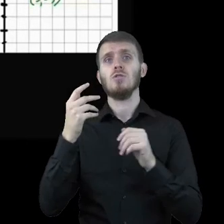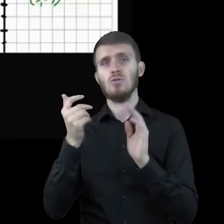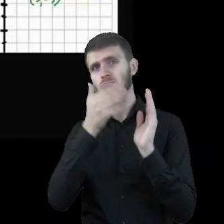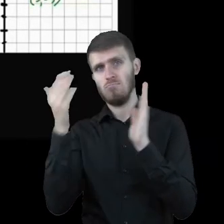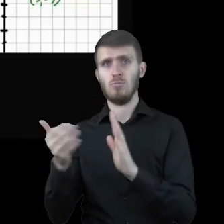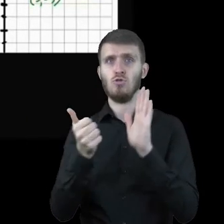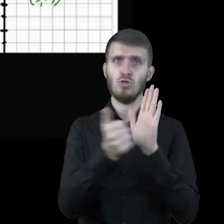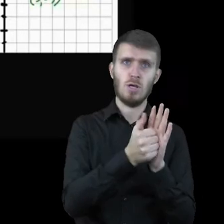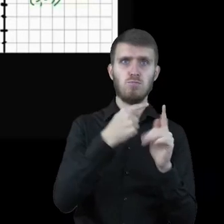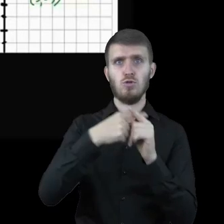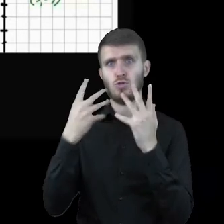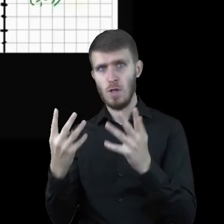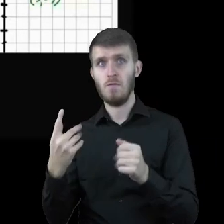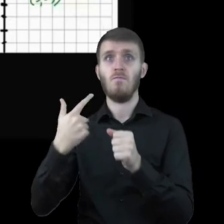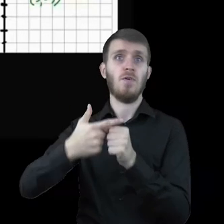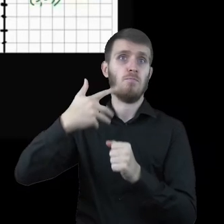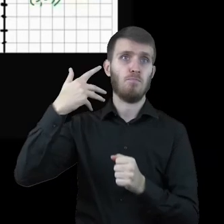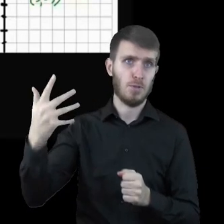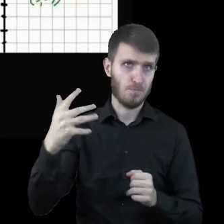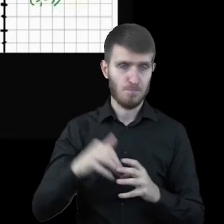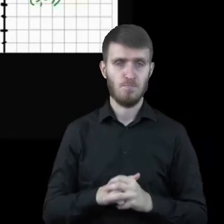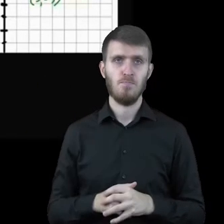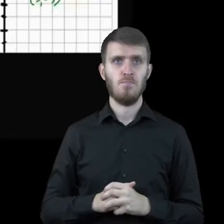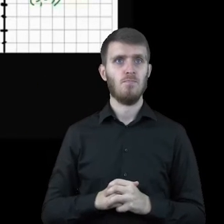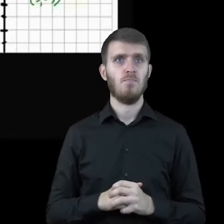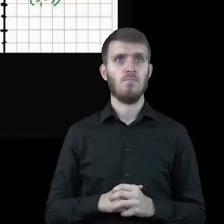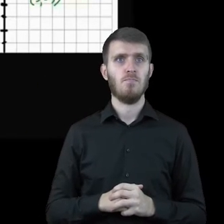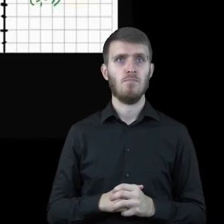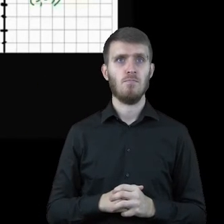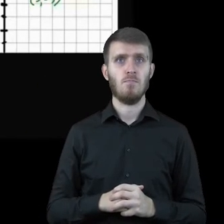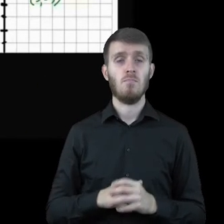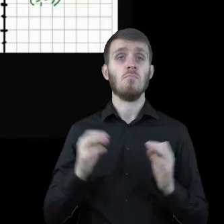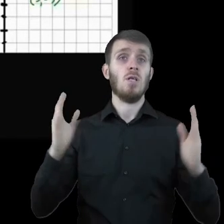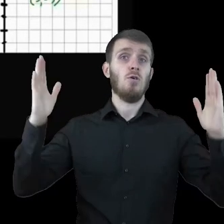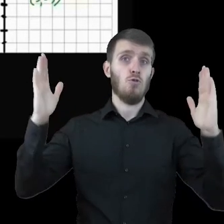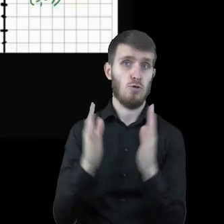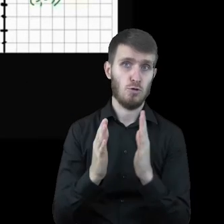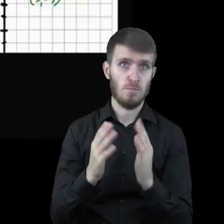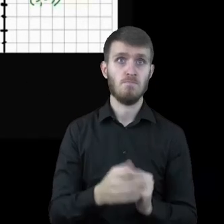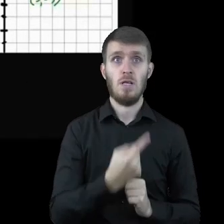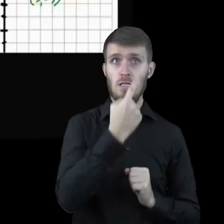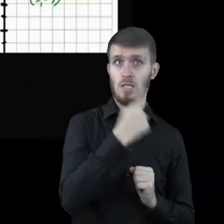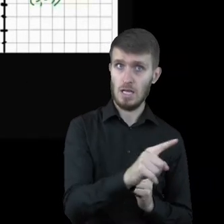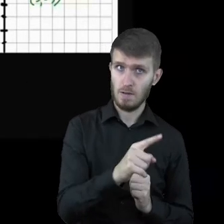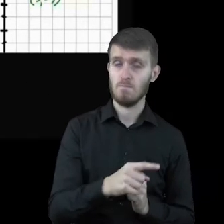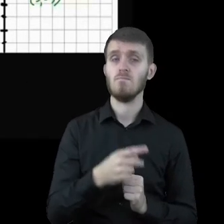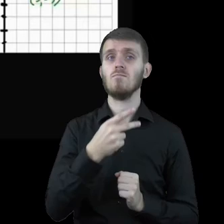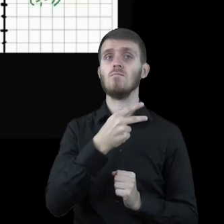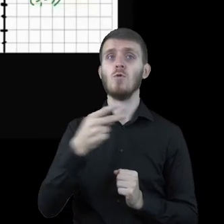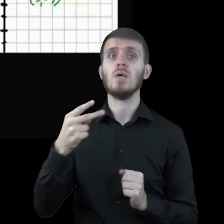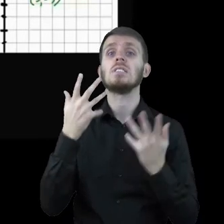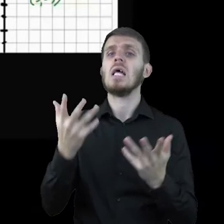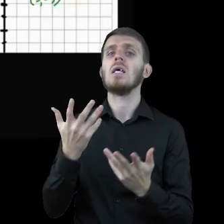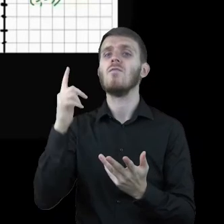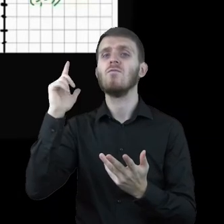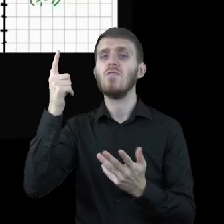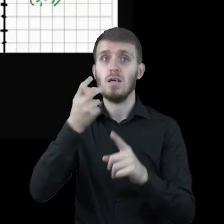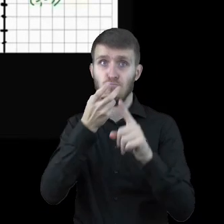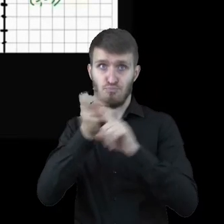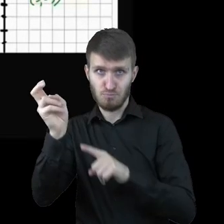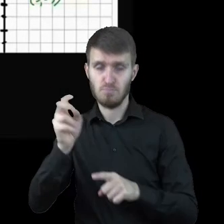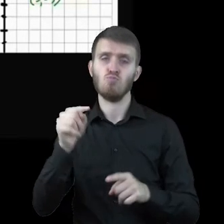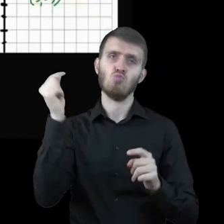plus 9, czyli 25. No i samo D, czyli ta odległość między tymi punktami, to jest